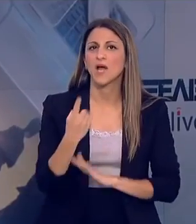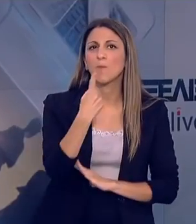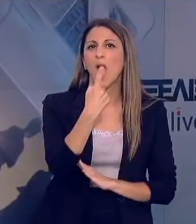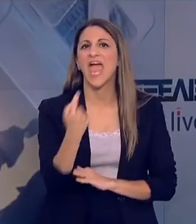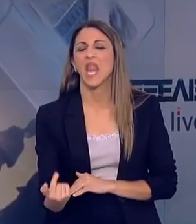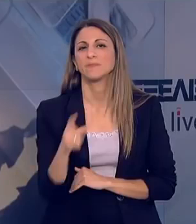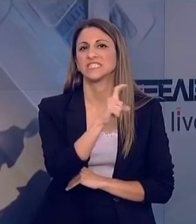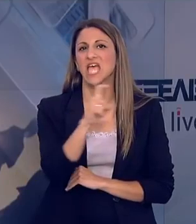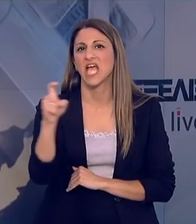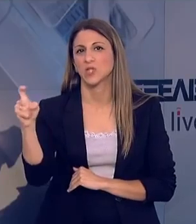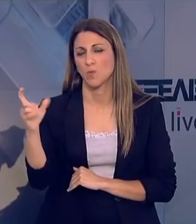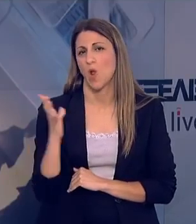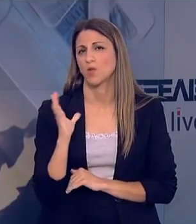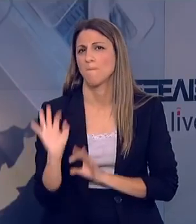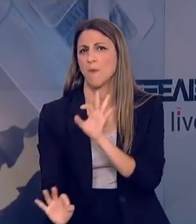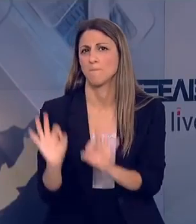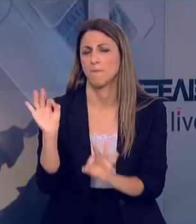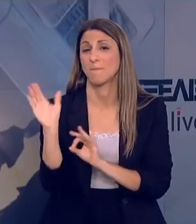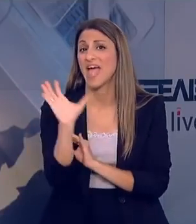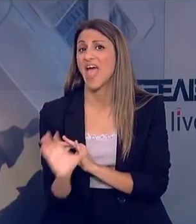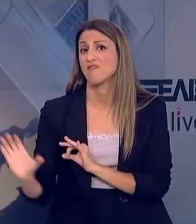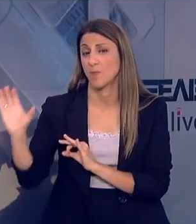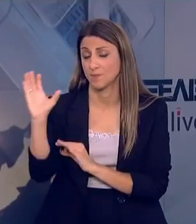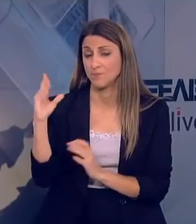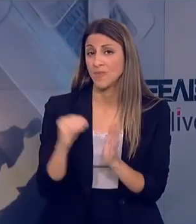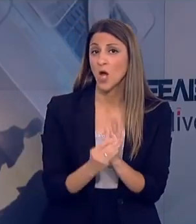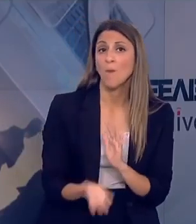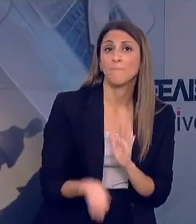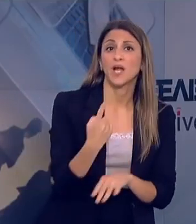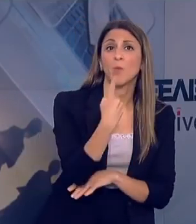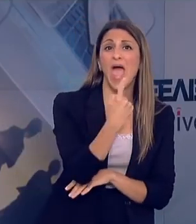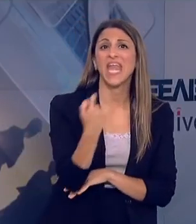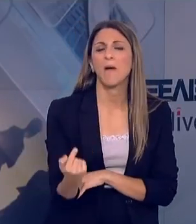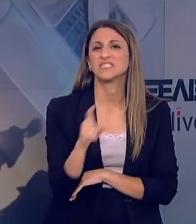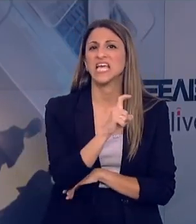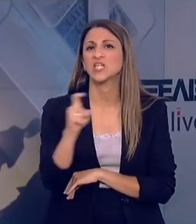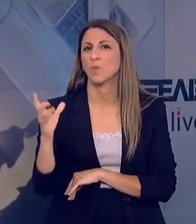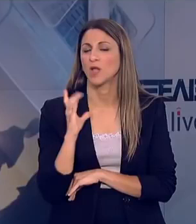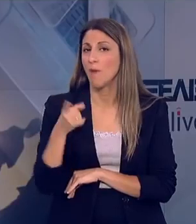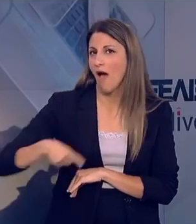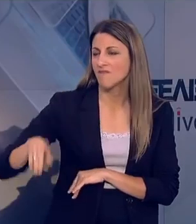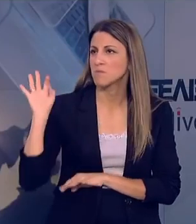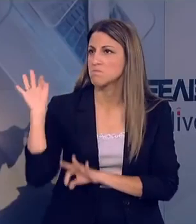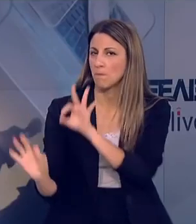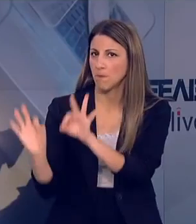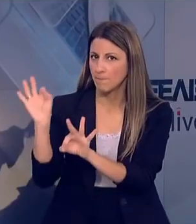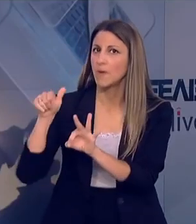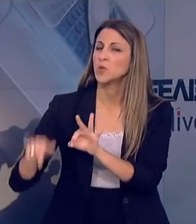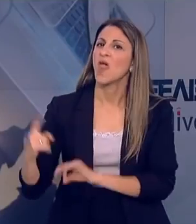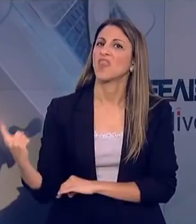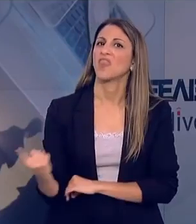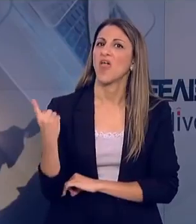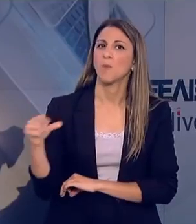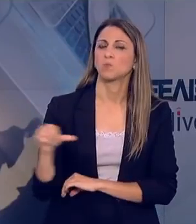1,5 εκατομμύριο καταγεγραμμένα κρούσματα. Ενώ περισσότεροι από 1,5 εκατομμύριο συνάνθρωποι μας που ενώ μολύνθηκαν από τον ιό, ανέρωσαν και έγιναν